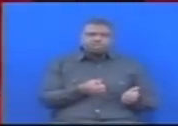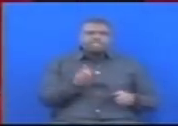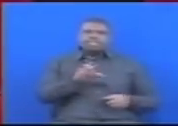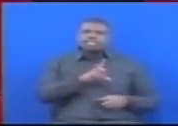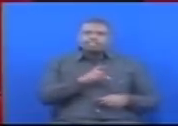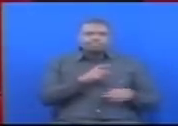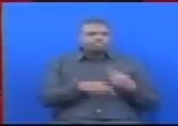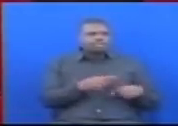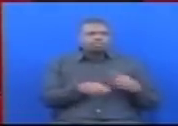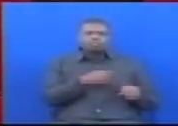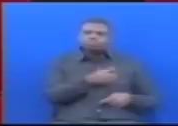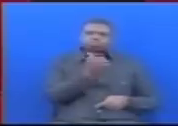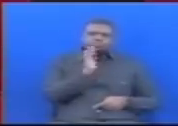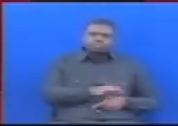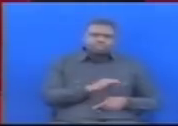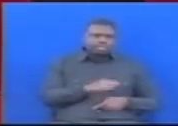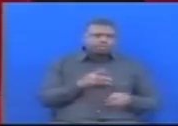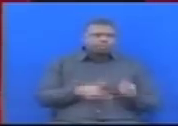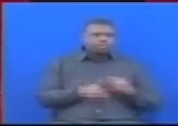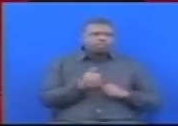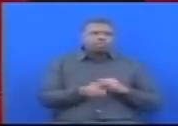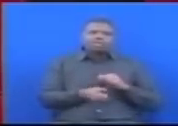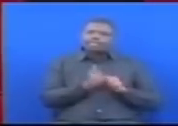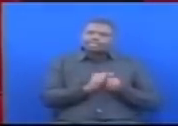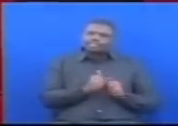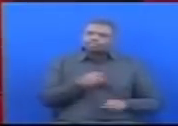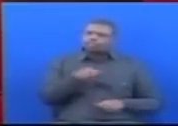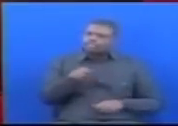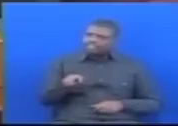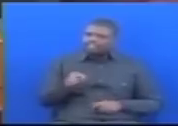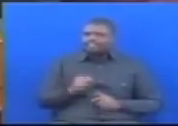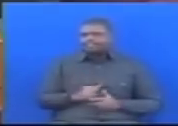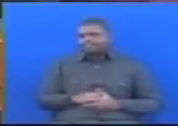huu utakamilika ili kuatua ndoki na mama?